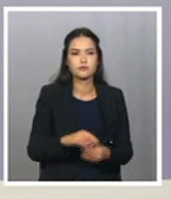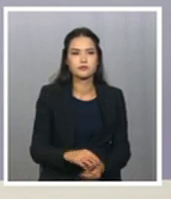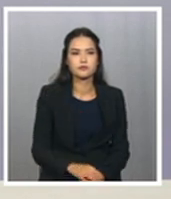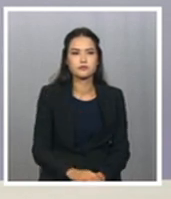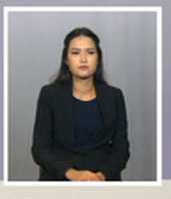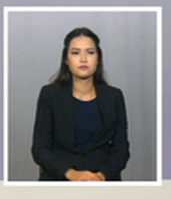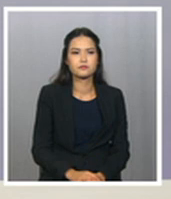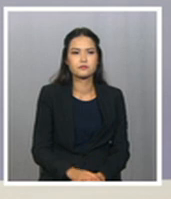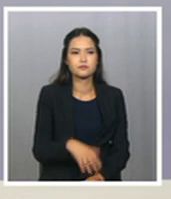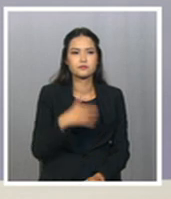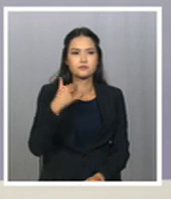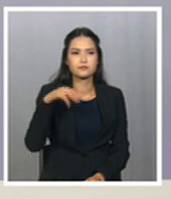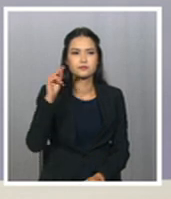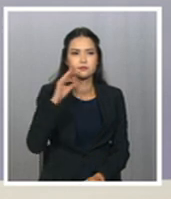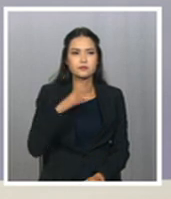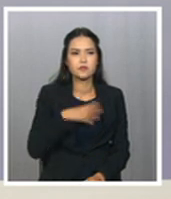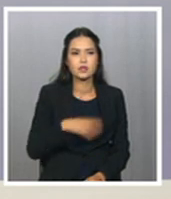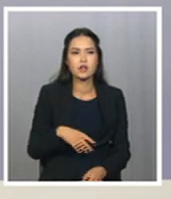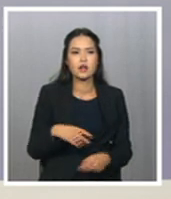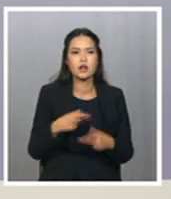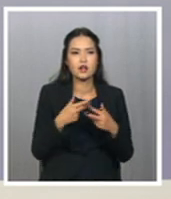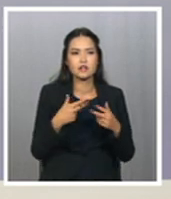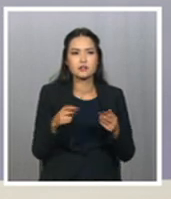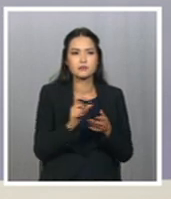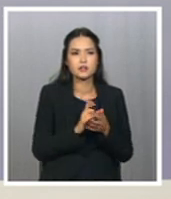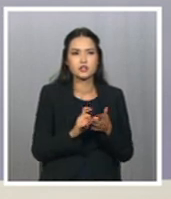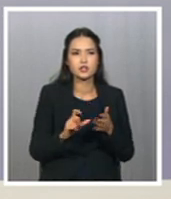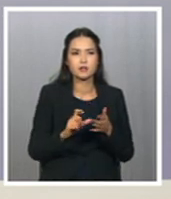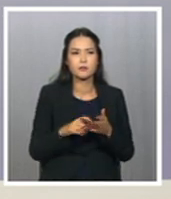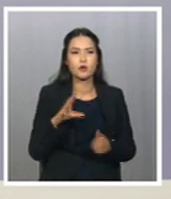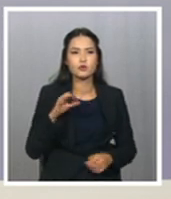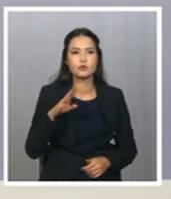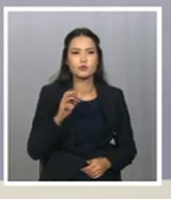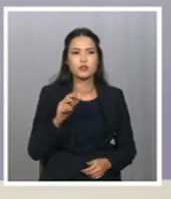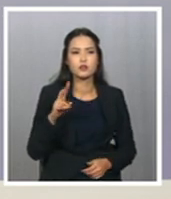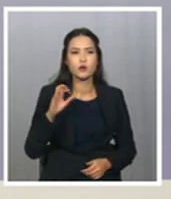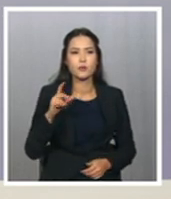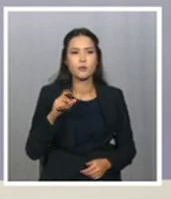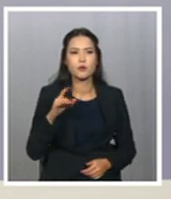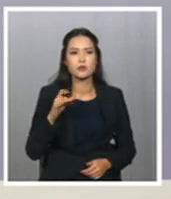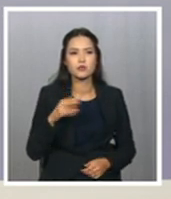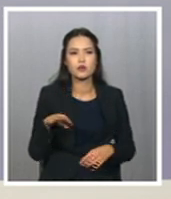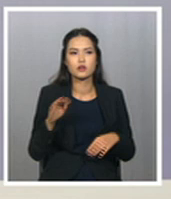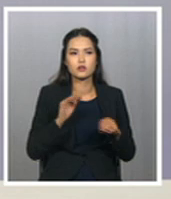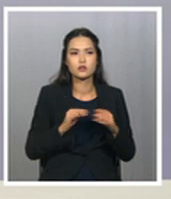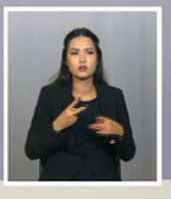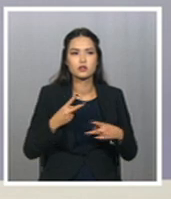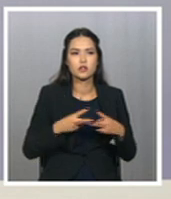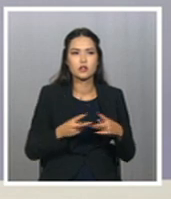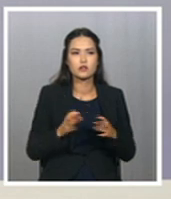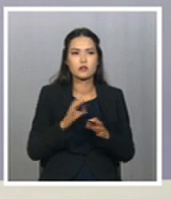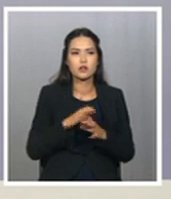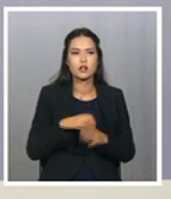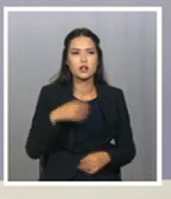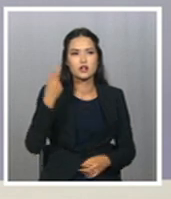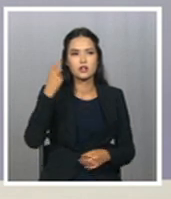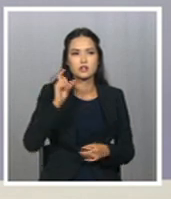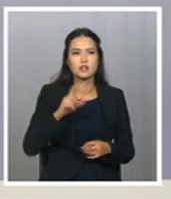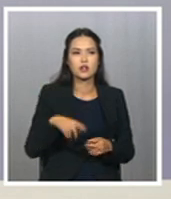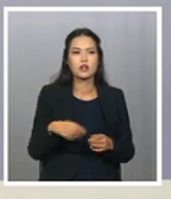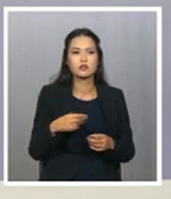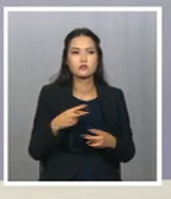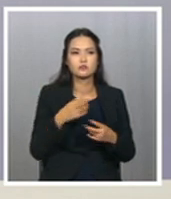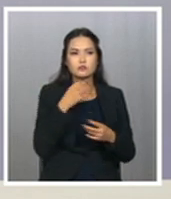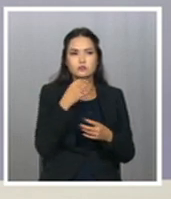қорытындылайық. Бүгінгі сабақта сіздер әдеби шығарманың сюжеттік композициялық құрылысын талдау арқылы идеялық мазмұнын